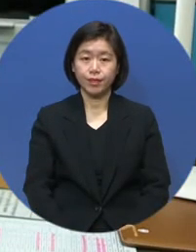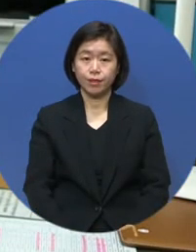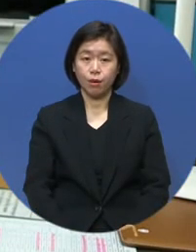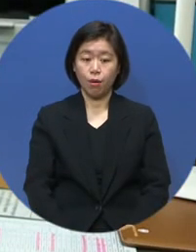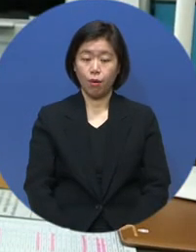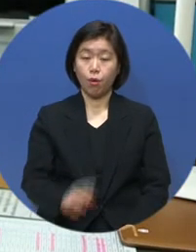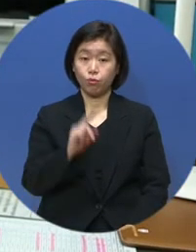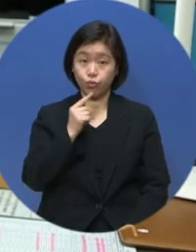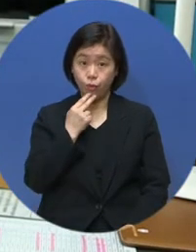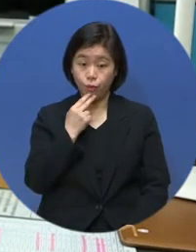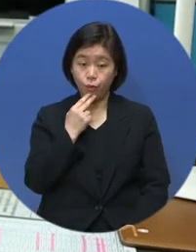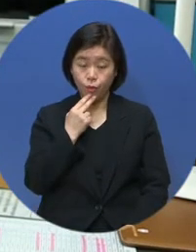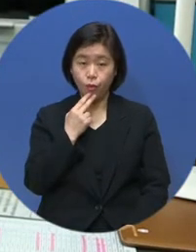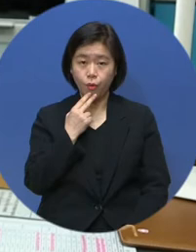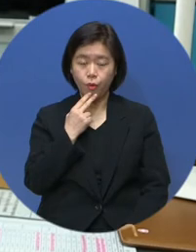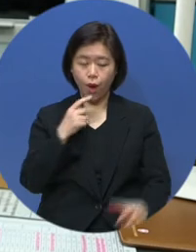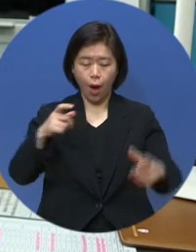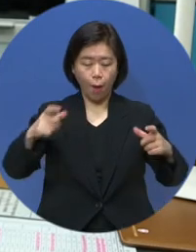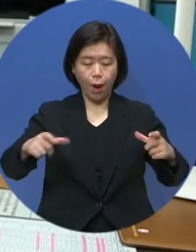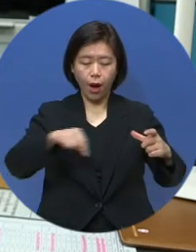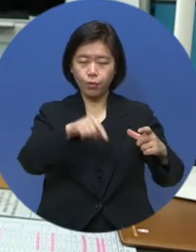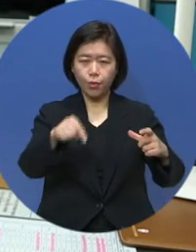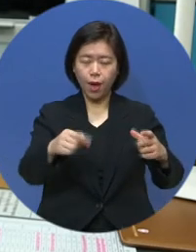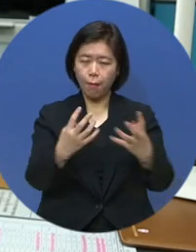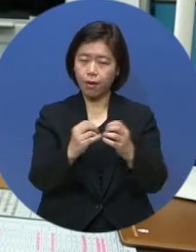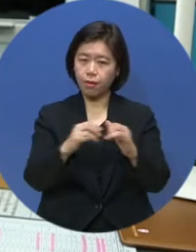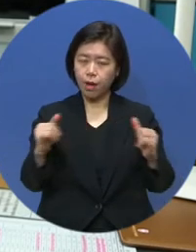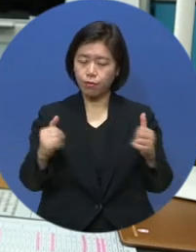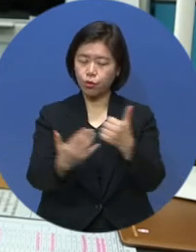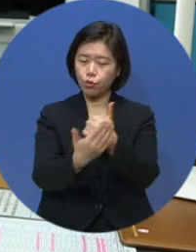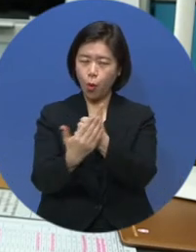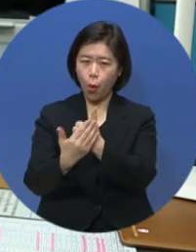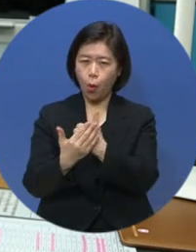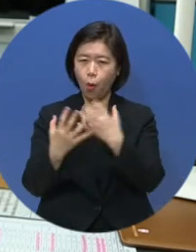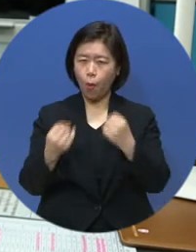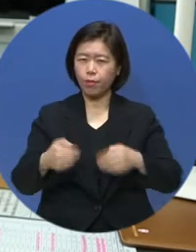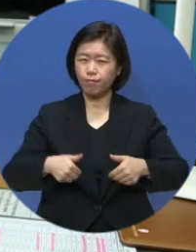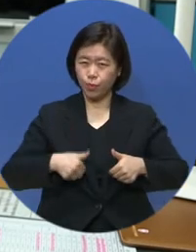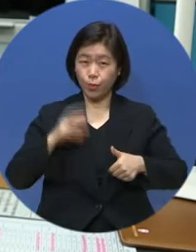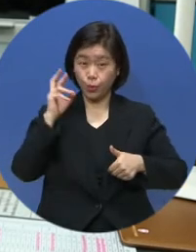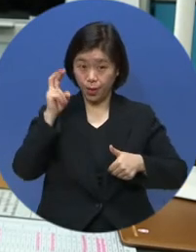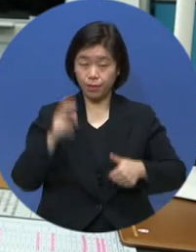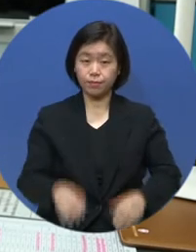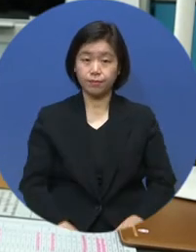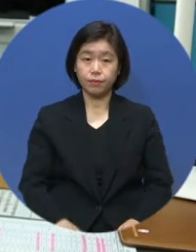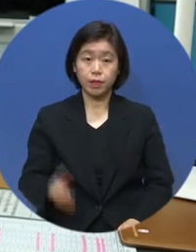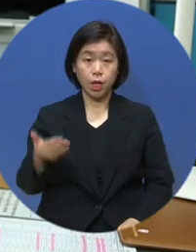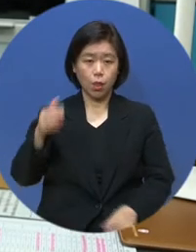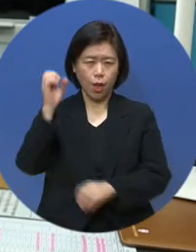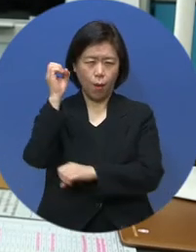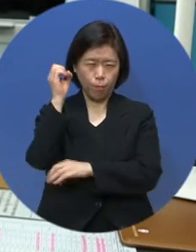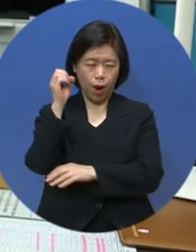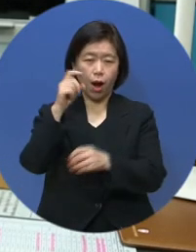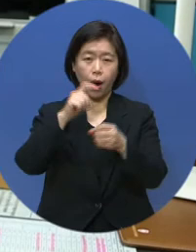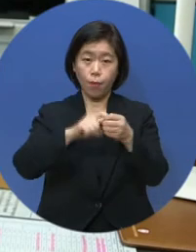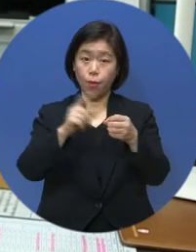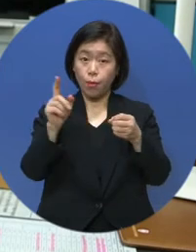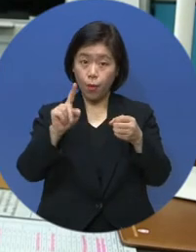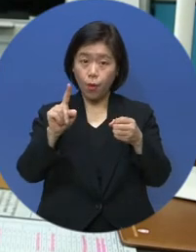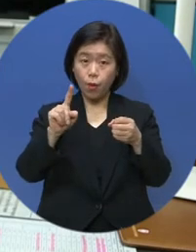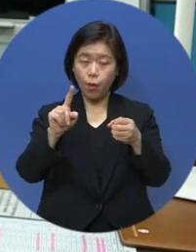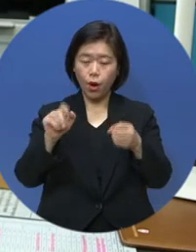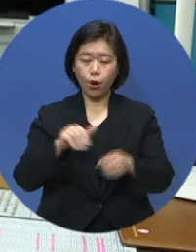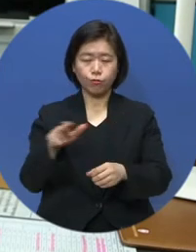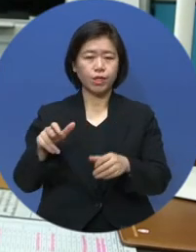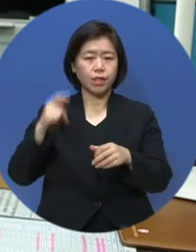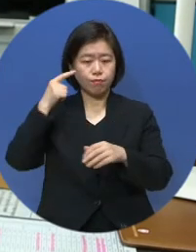주민들의 도움이 많이 필요하겠죠. 전국적인 목적은 우리 발달장애인들이 지역사회 카페에